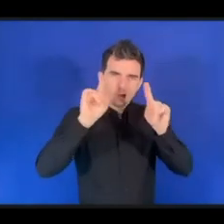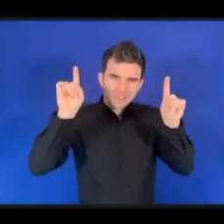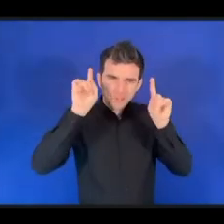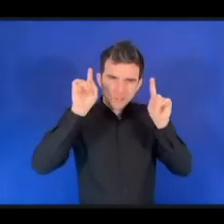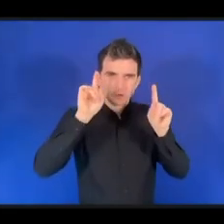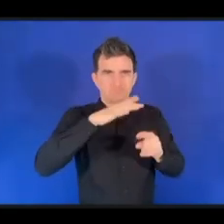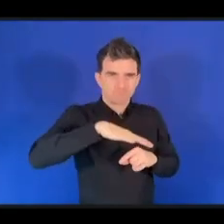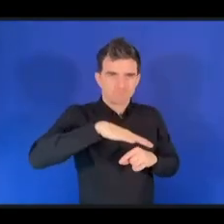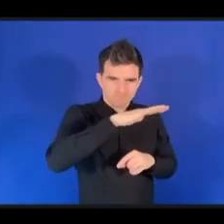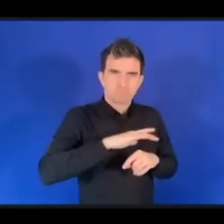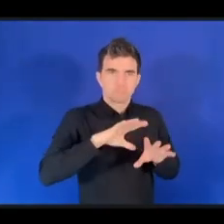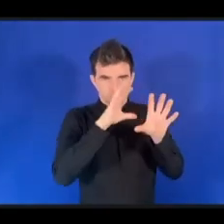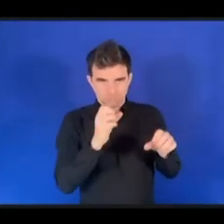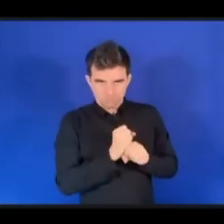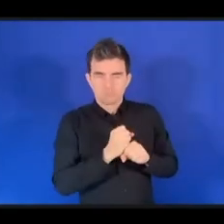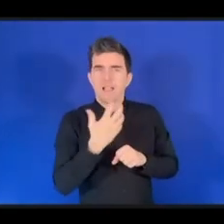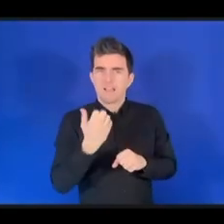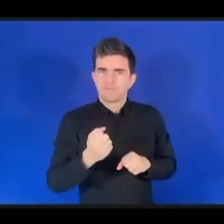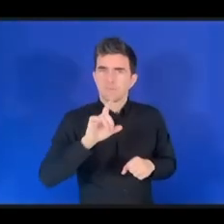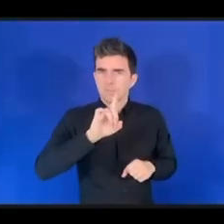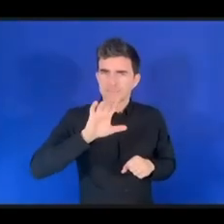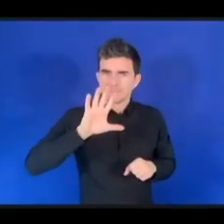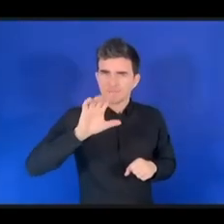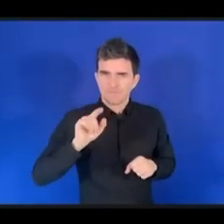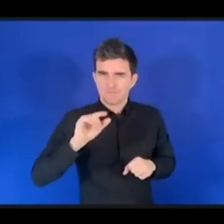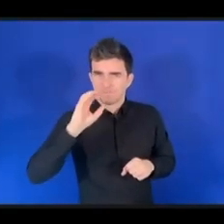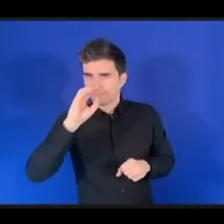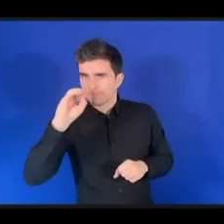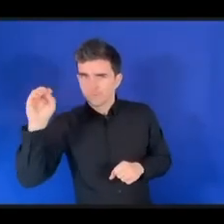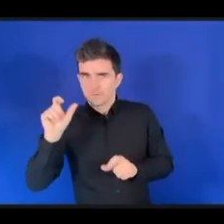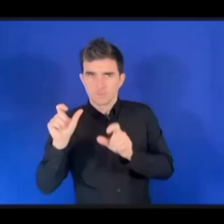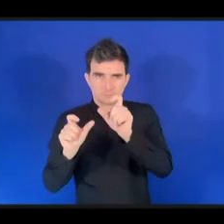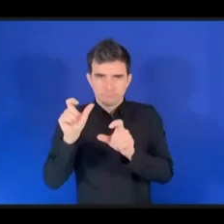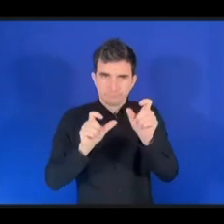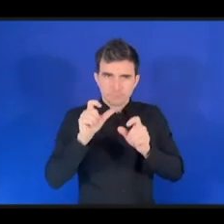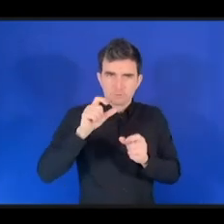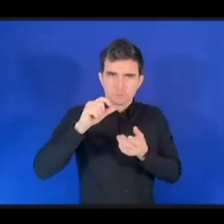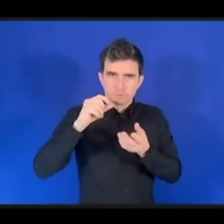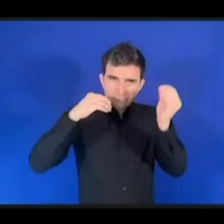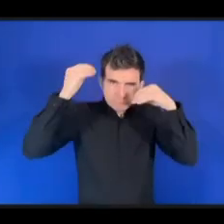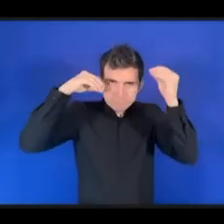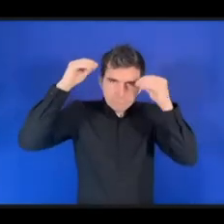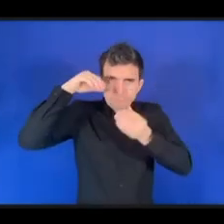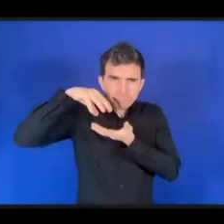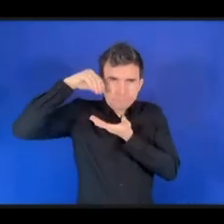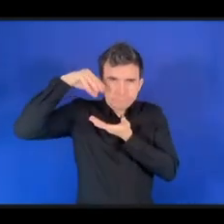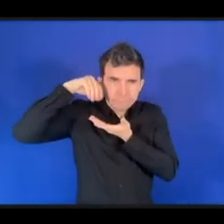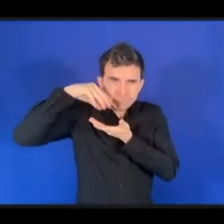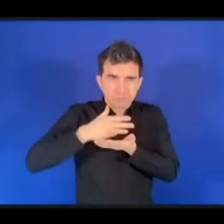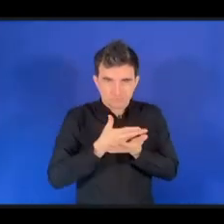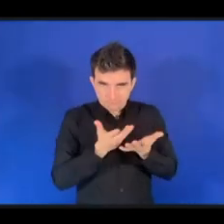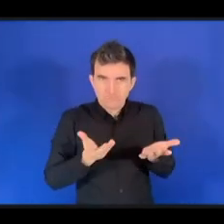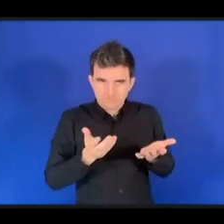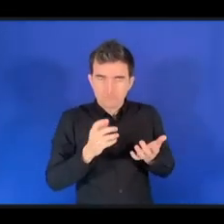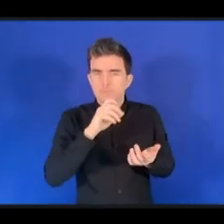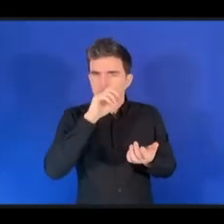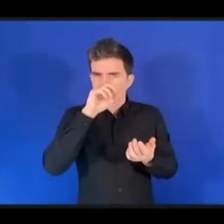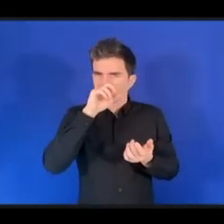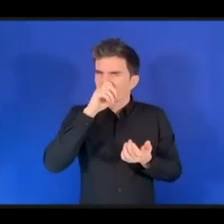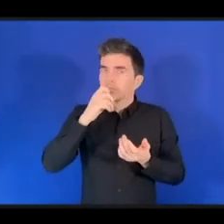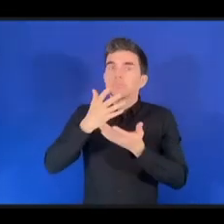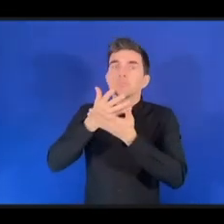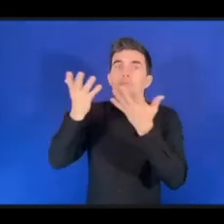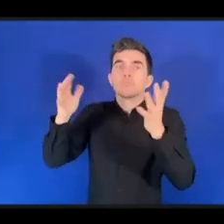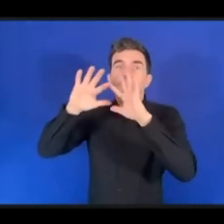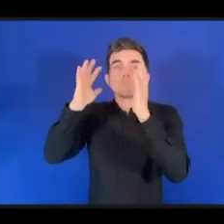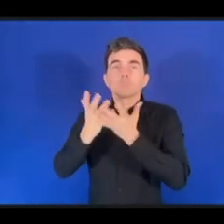ici et nous nous félicitons évidemment toujours d'accueillir des étudiants qui viennent de l'étranger